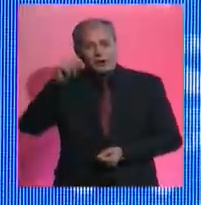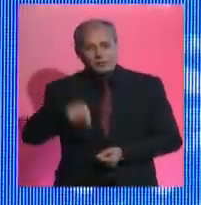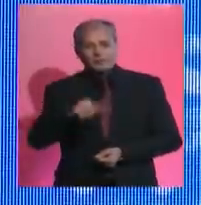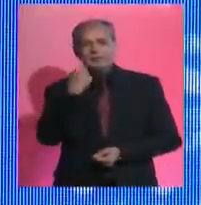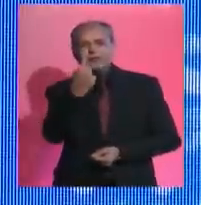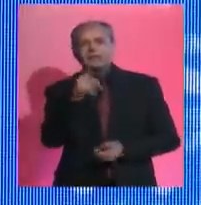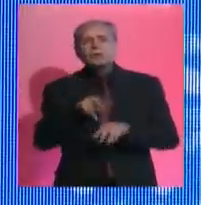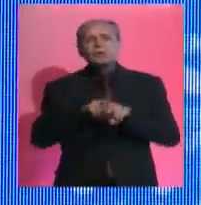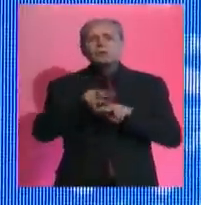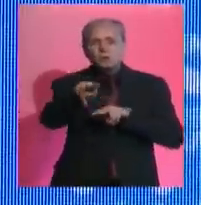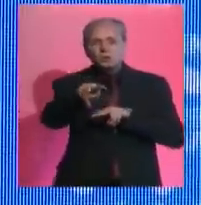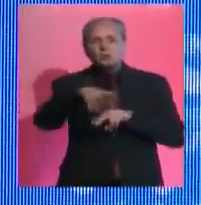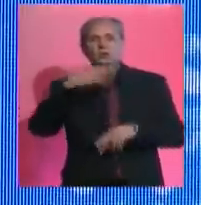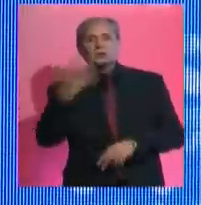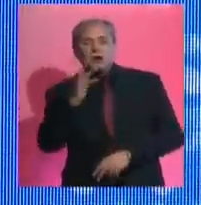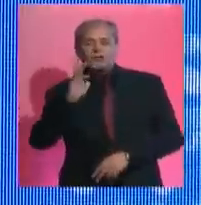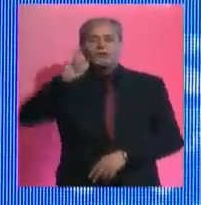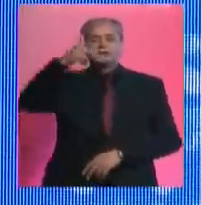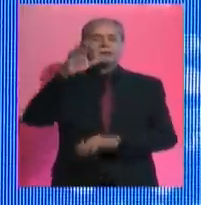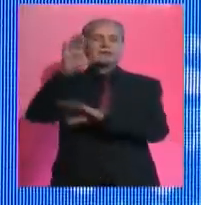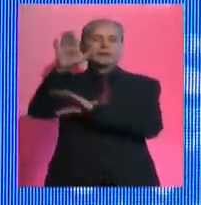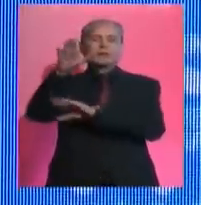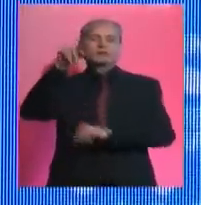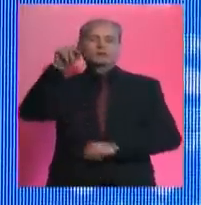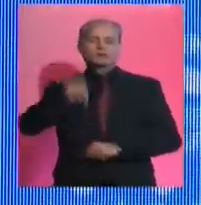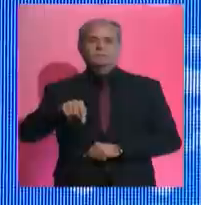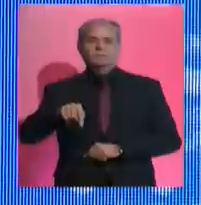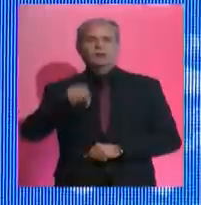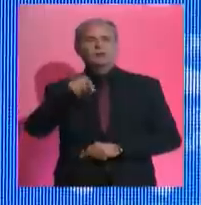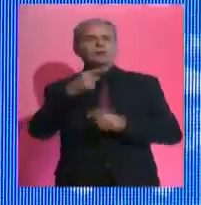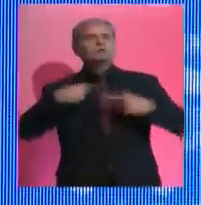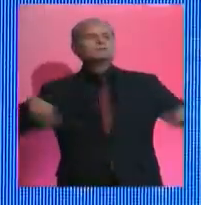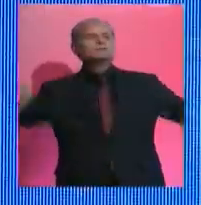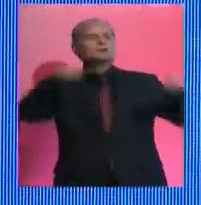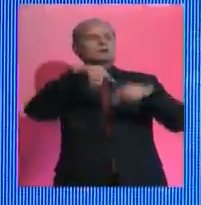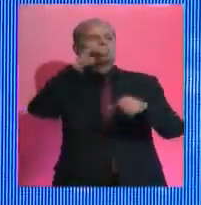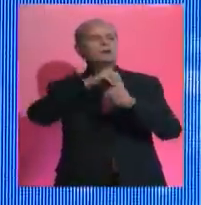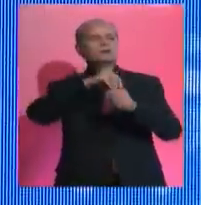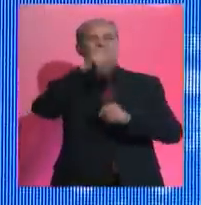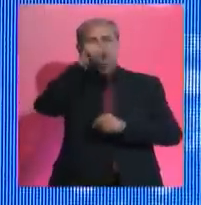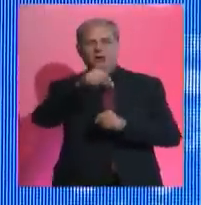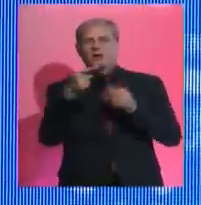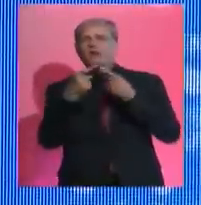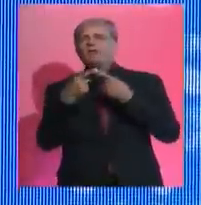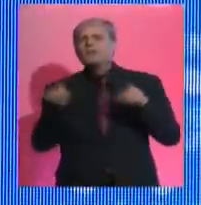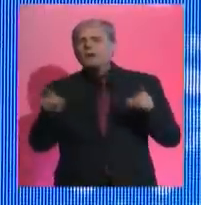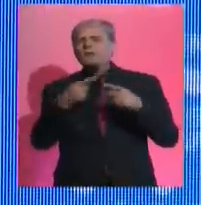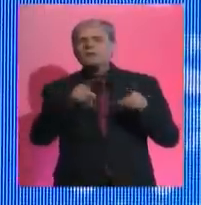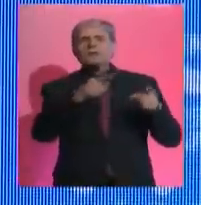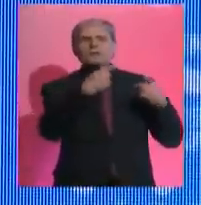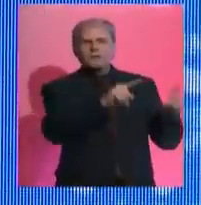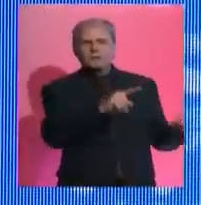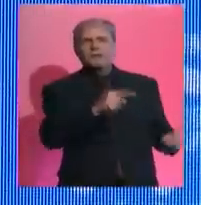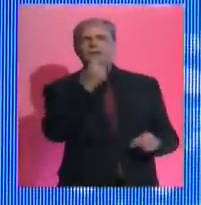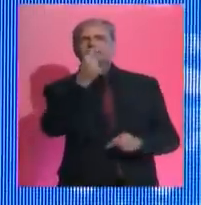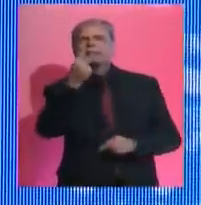yegane yolu daha fazla da her şeydir Tıpkı Bu salonda olduğu gibi farklılıklarımızı